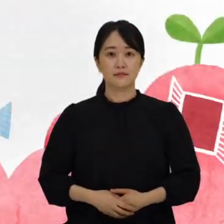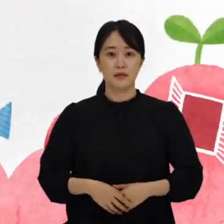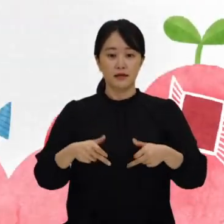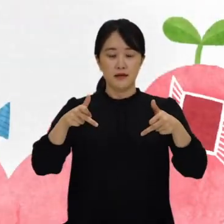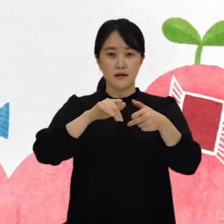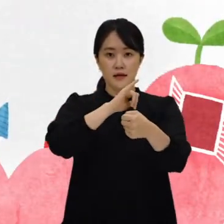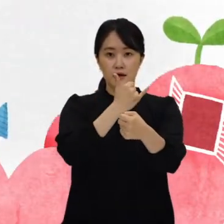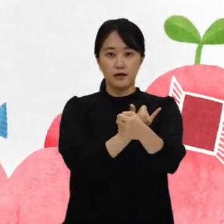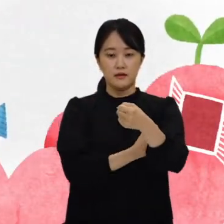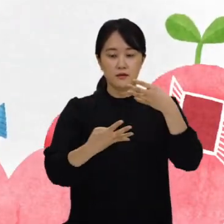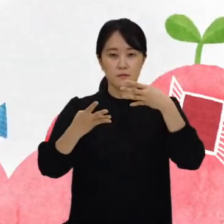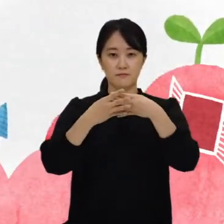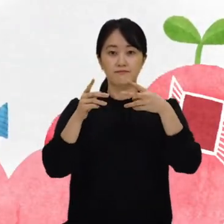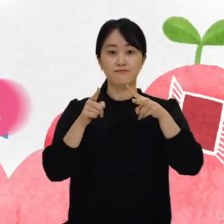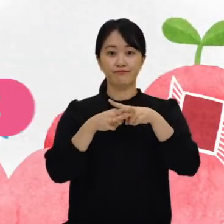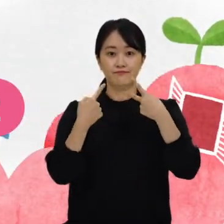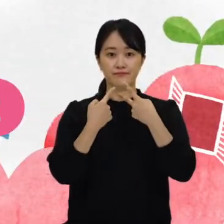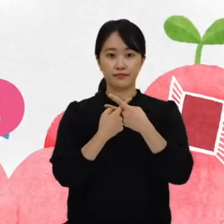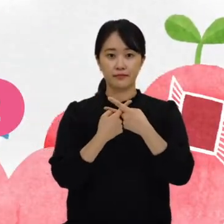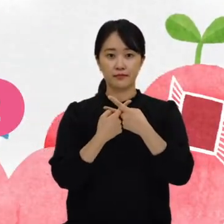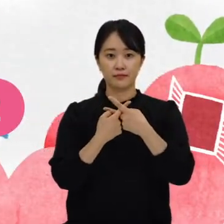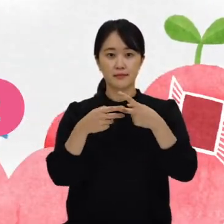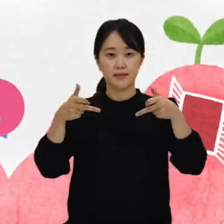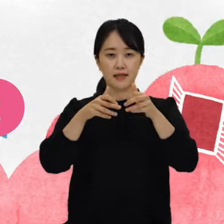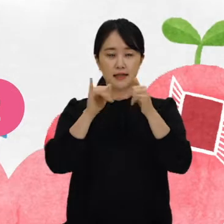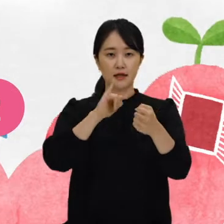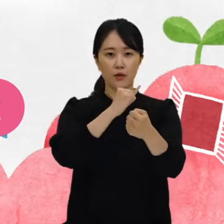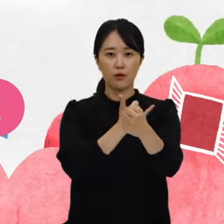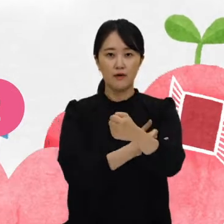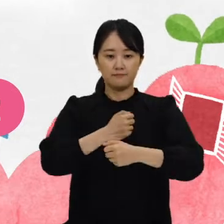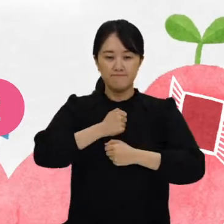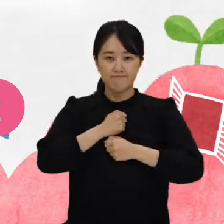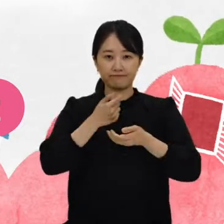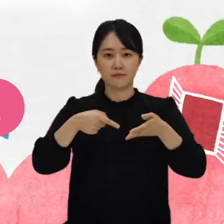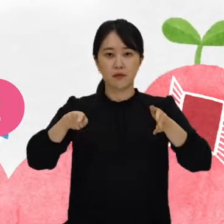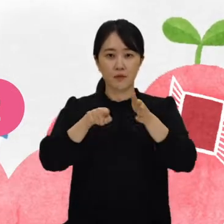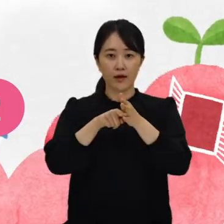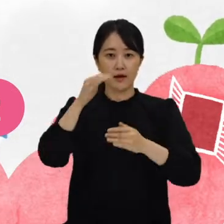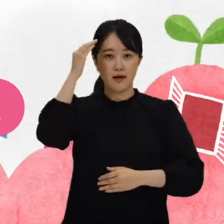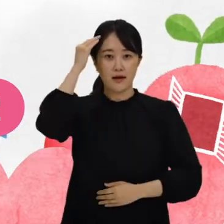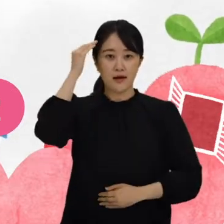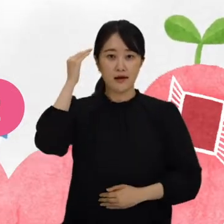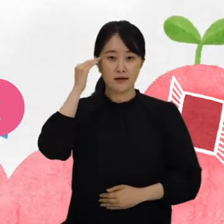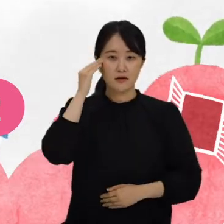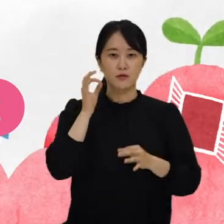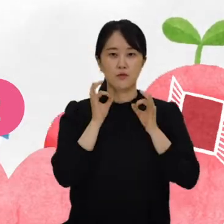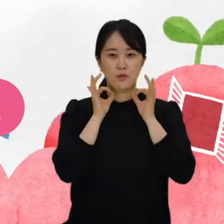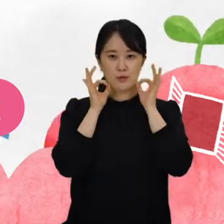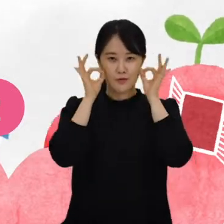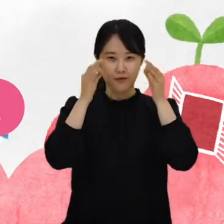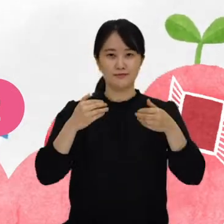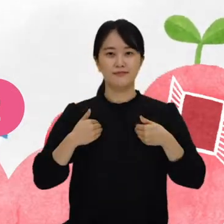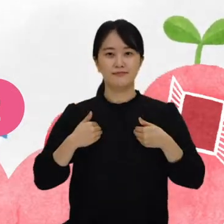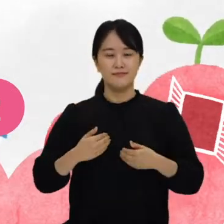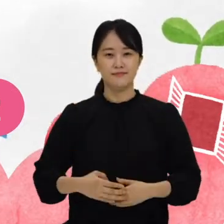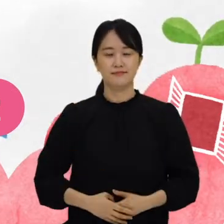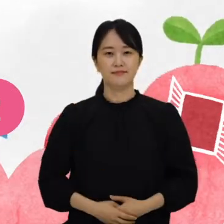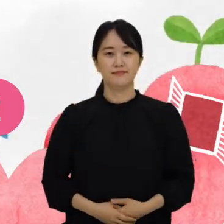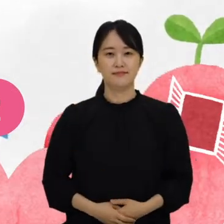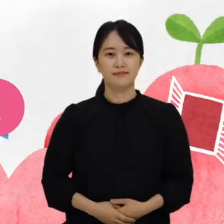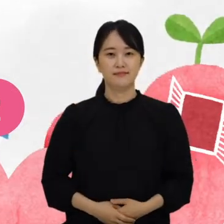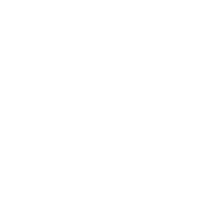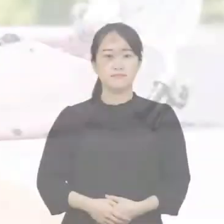유엔 장애인 권리 협약에 의해 장애인의 권리를 지키기 위해 우리나라는 노력해야 해요.